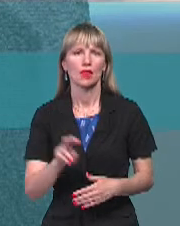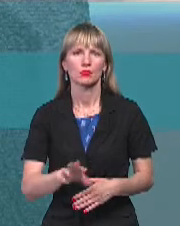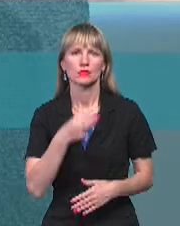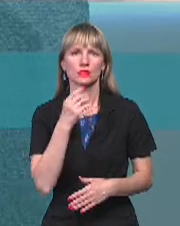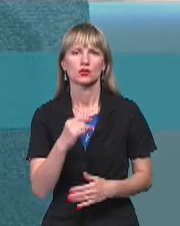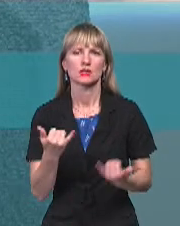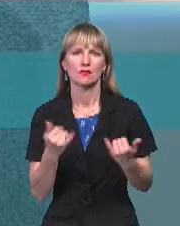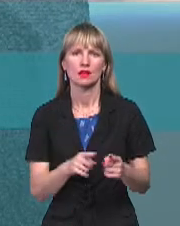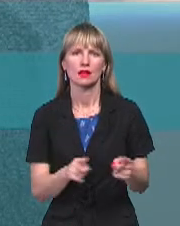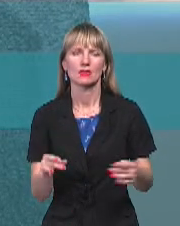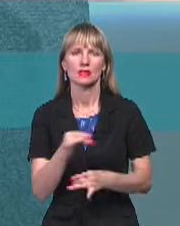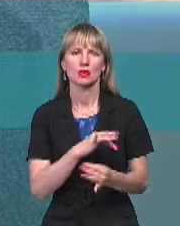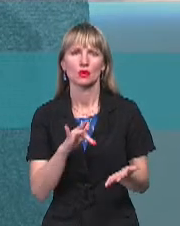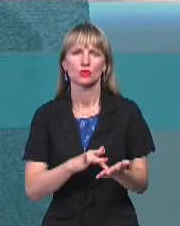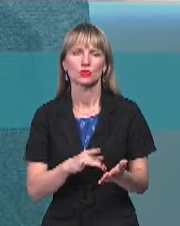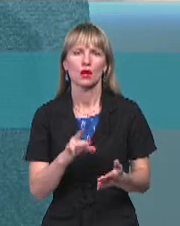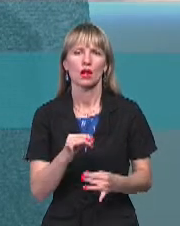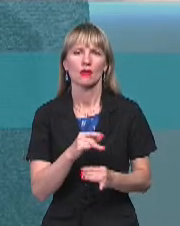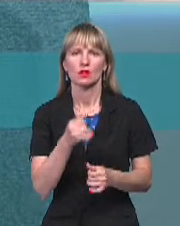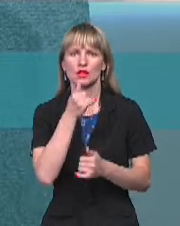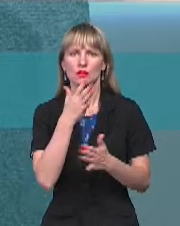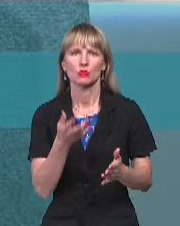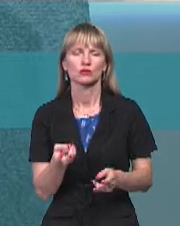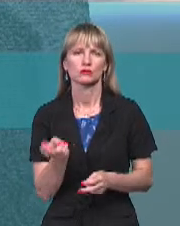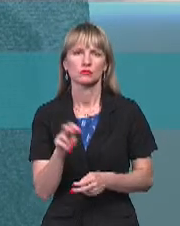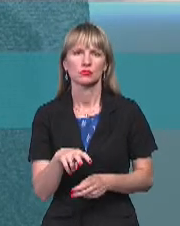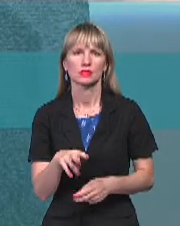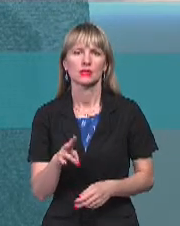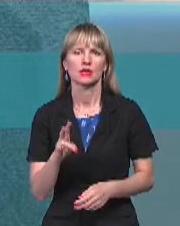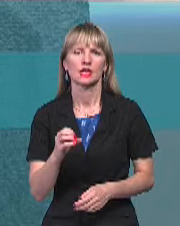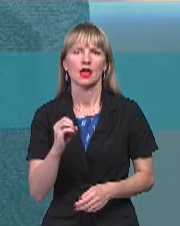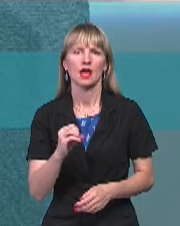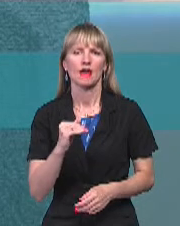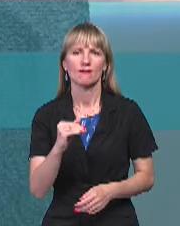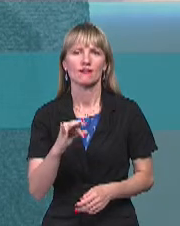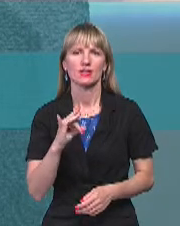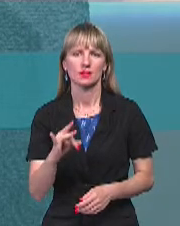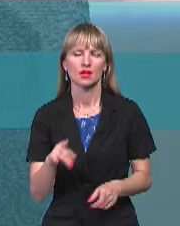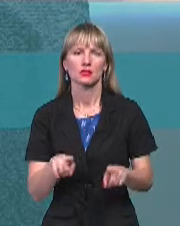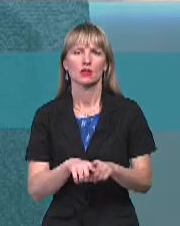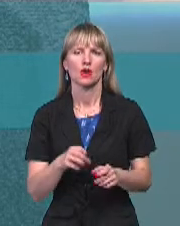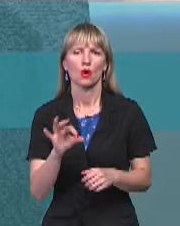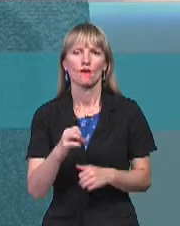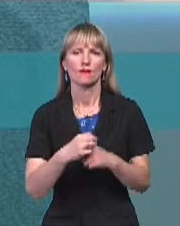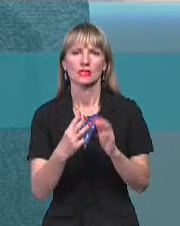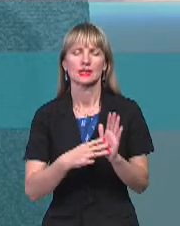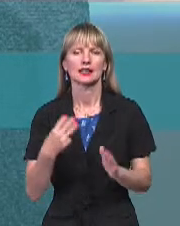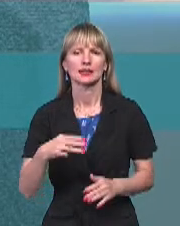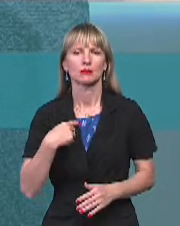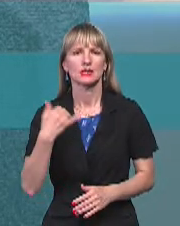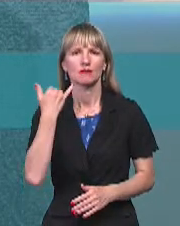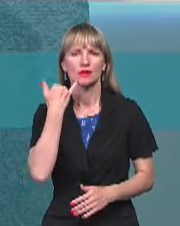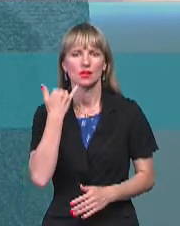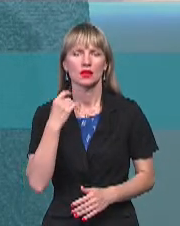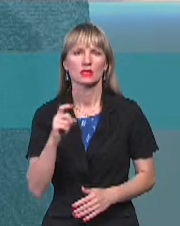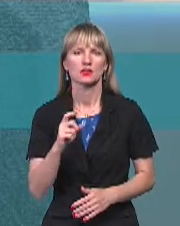що сьогодні триває сесія міськради, і вони не зможуть завітати на ефір. Також о 18.30 ми зв'язувалися,